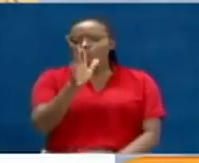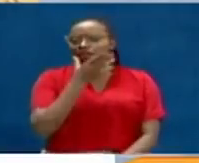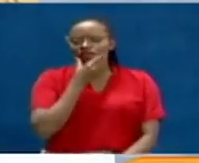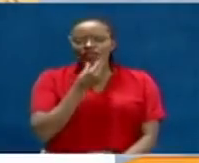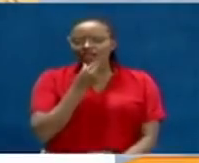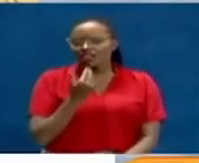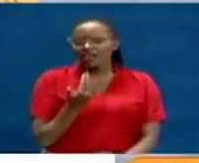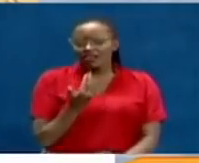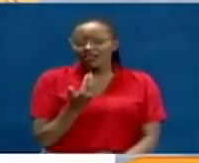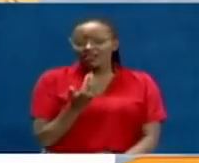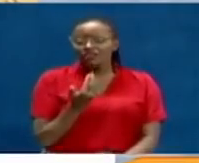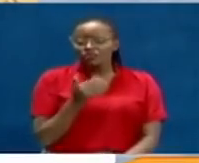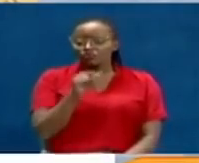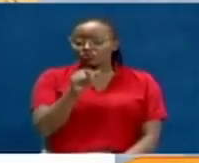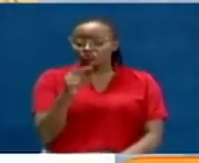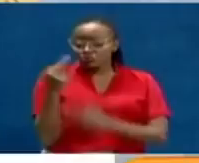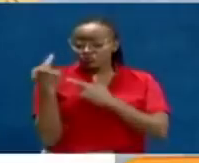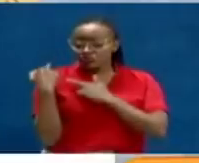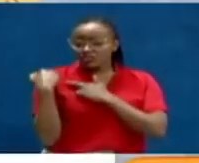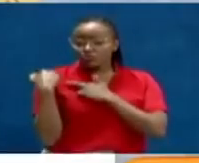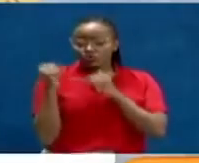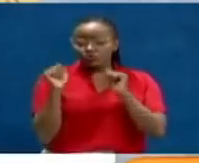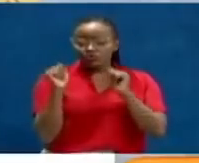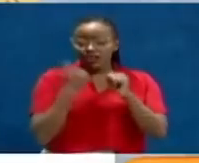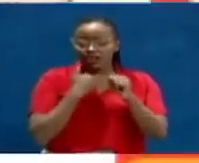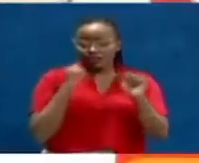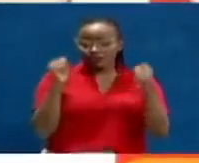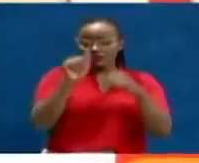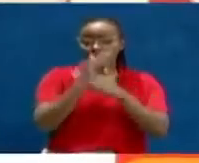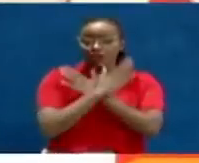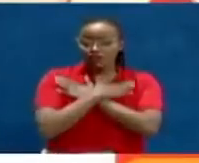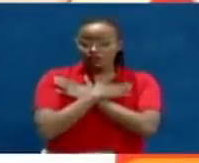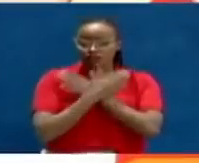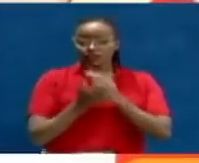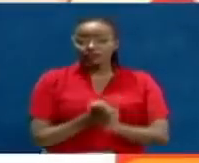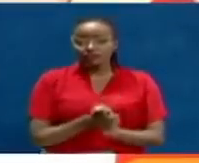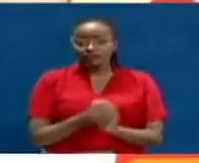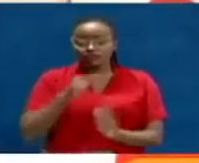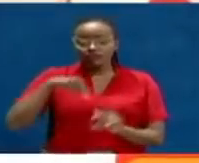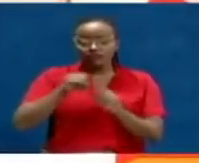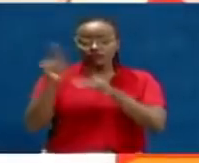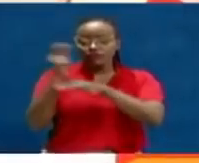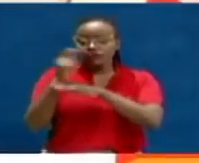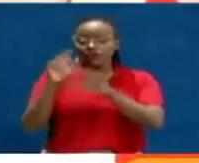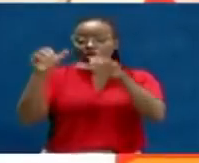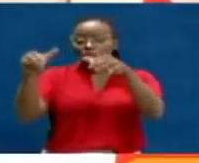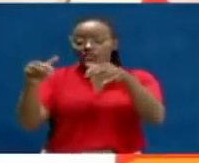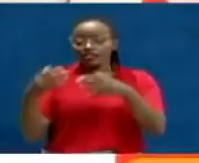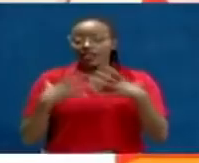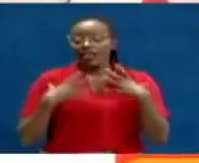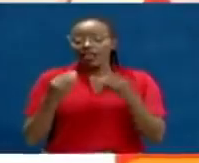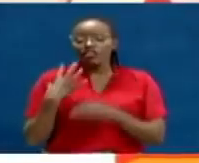father. Take the responsibility of saving your friend. We are also training community health